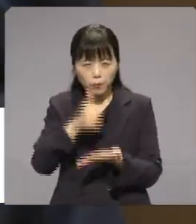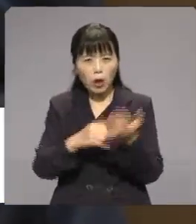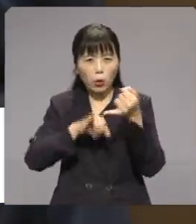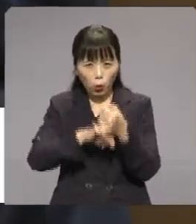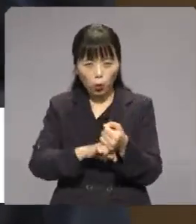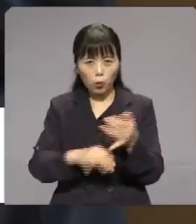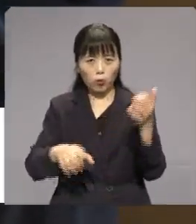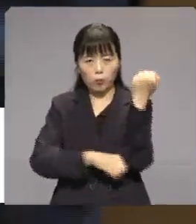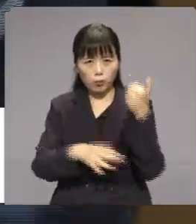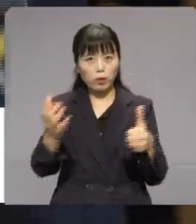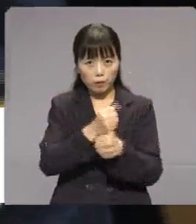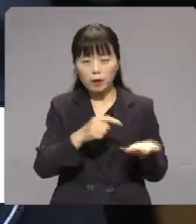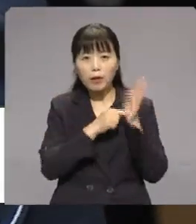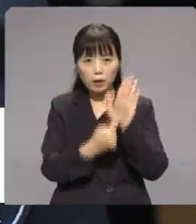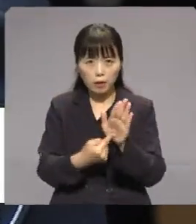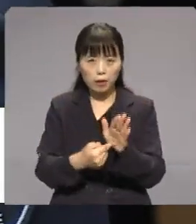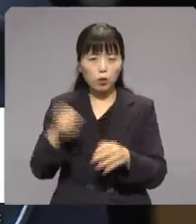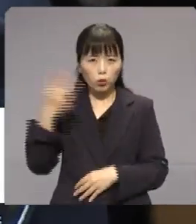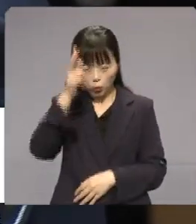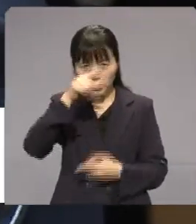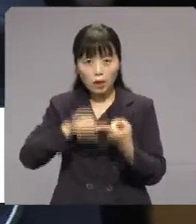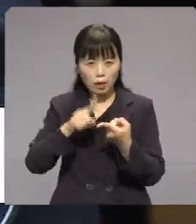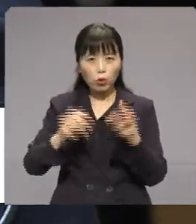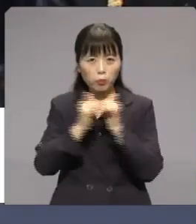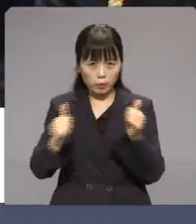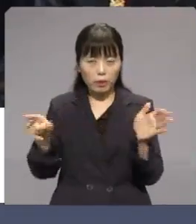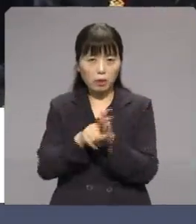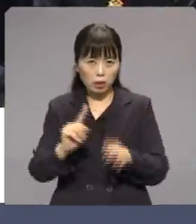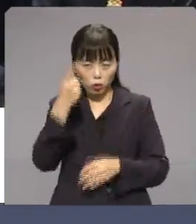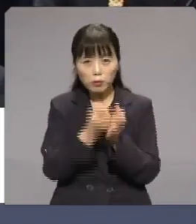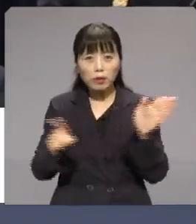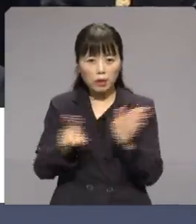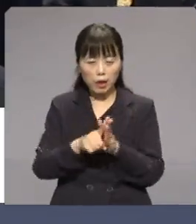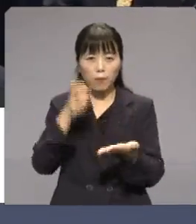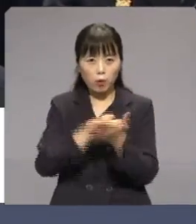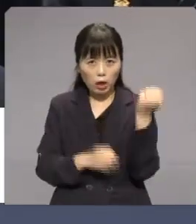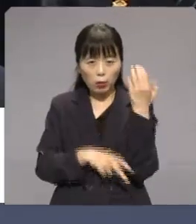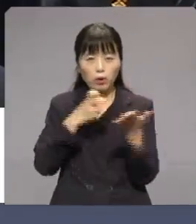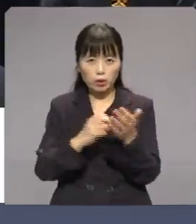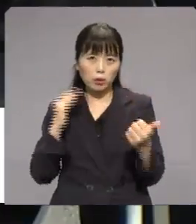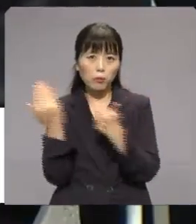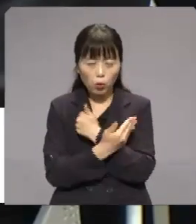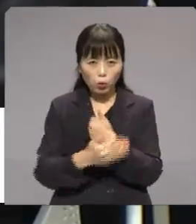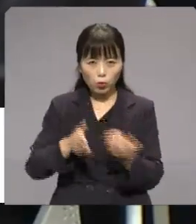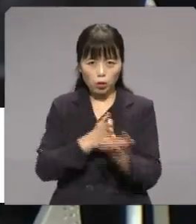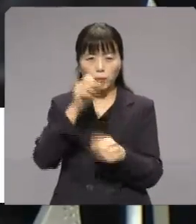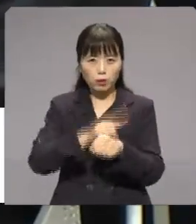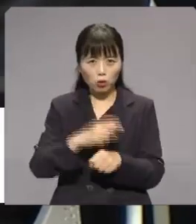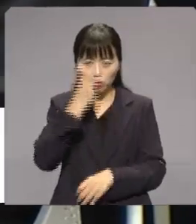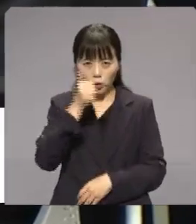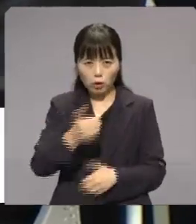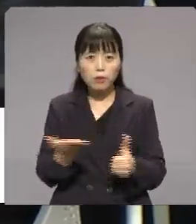뿌리겠다고 강조했습니다 이어 경찰에 대한 국민 신뢰를 높이기 위해 법과 원칙을 보호하고 을